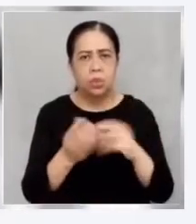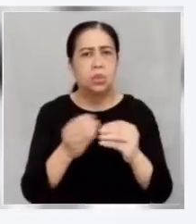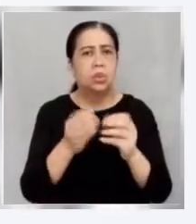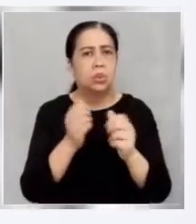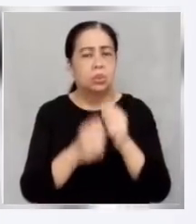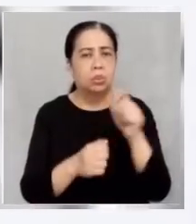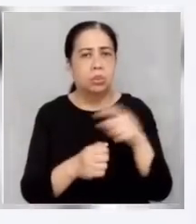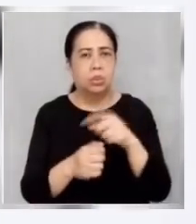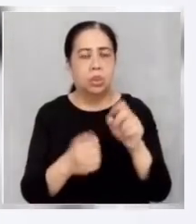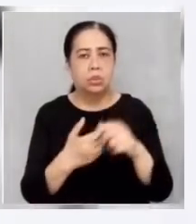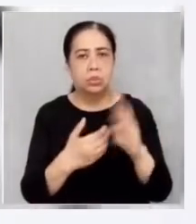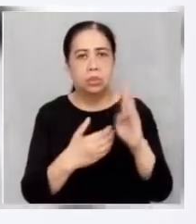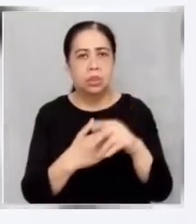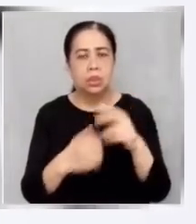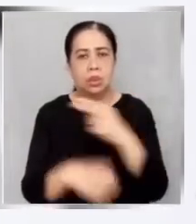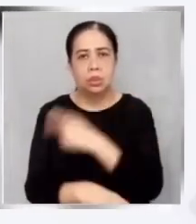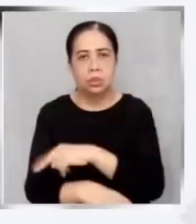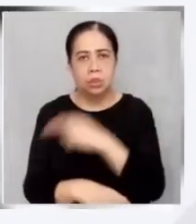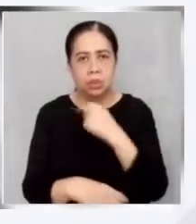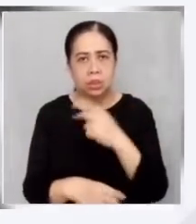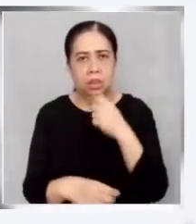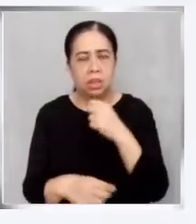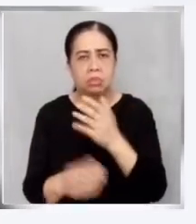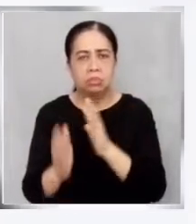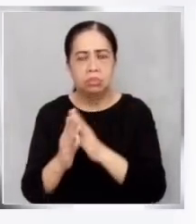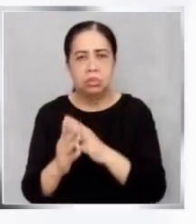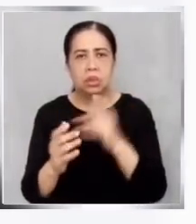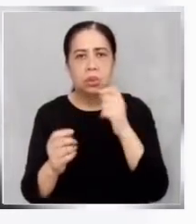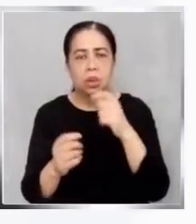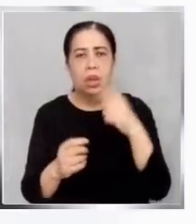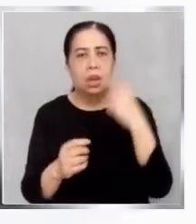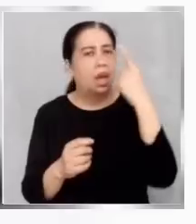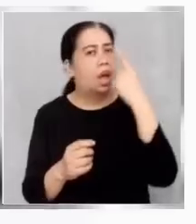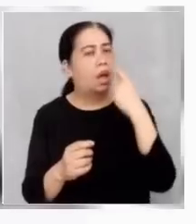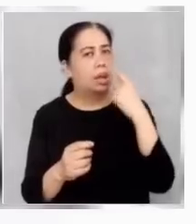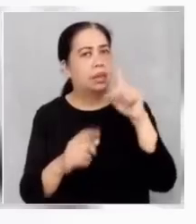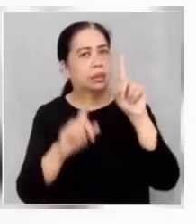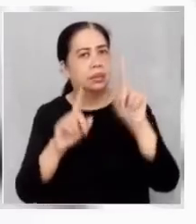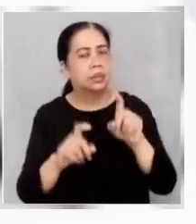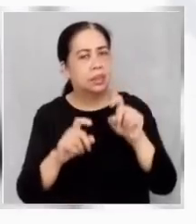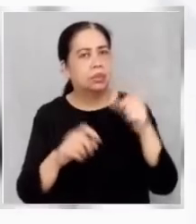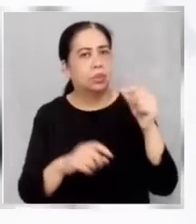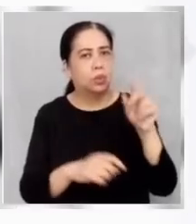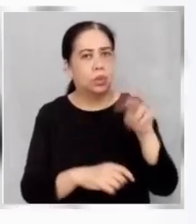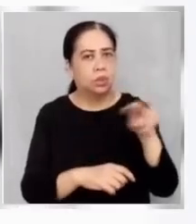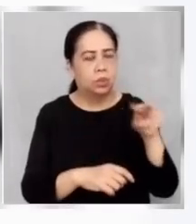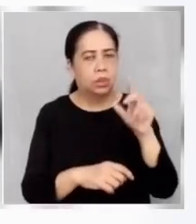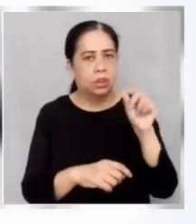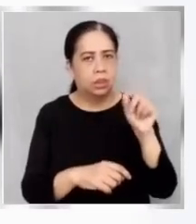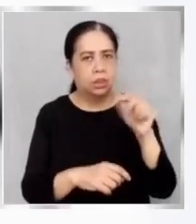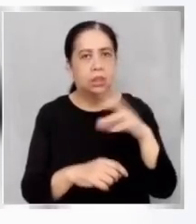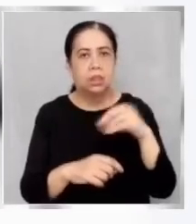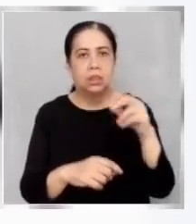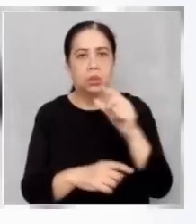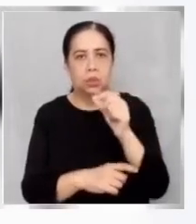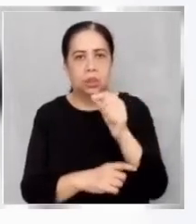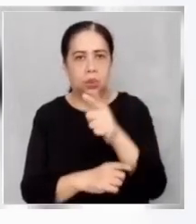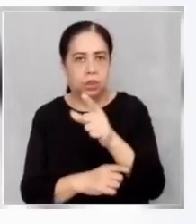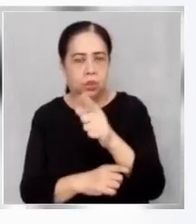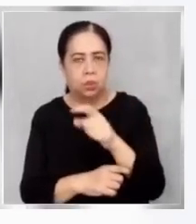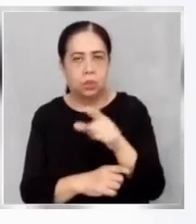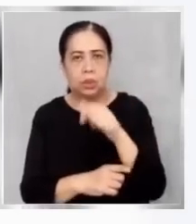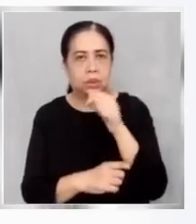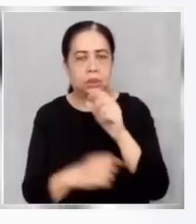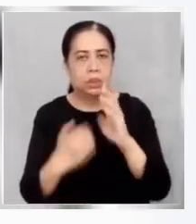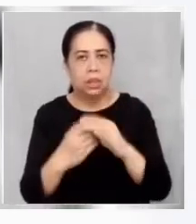return to hospital nila na claims ay mga swab test claims mula taong 2020 at 2021 na hindi nila na-file